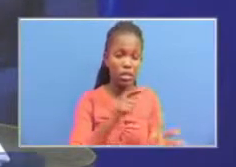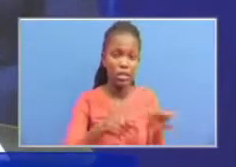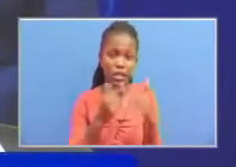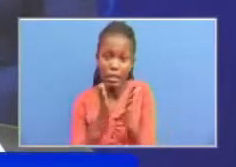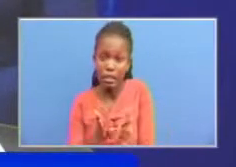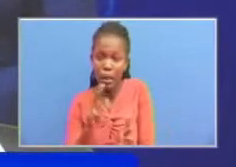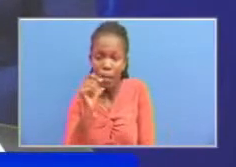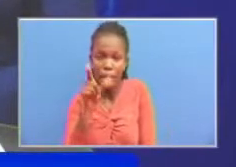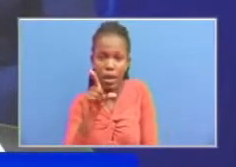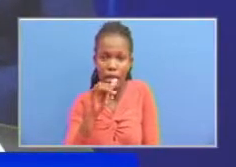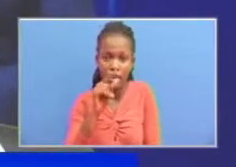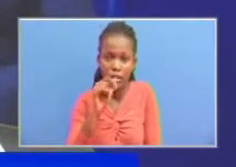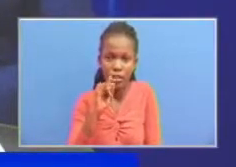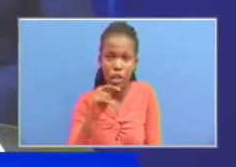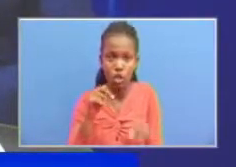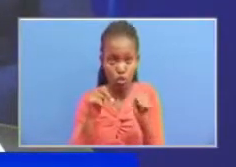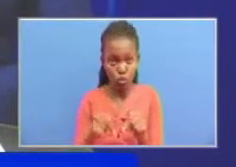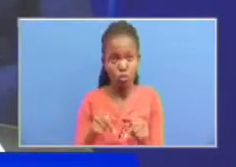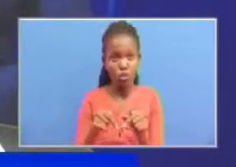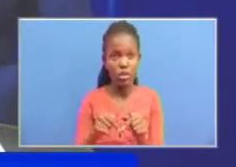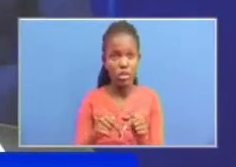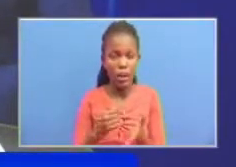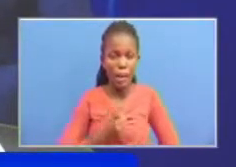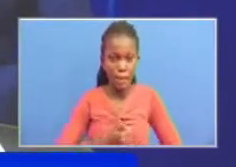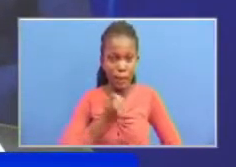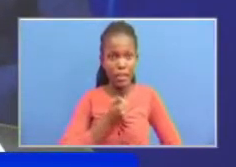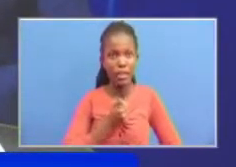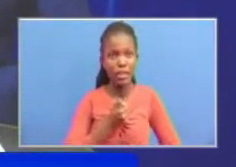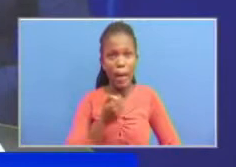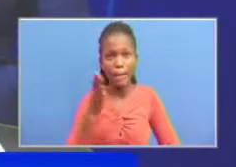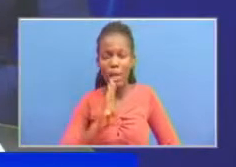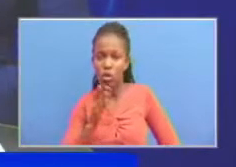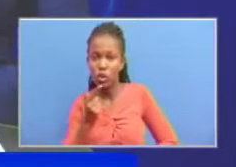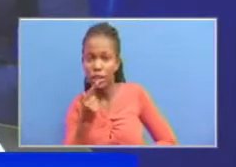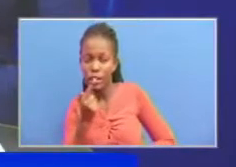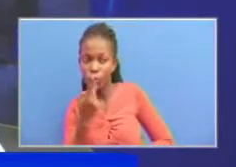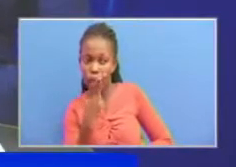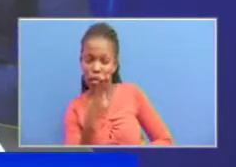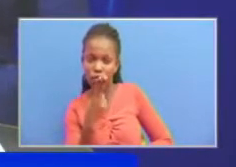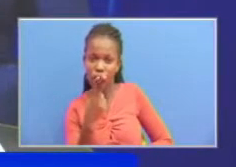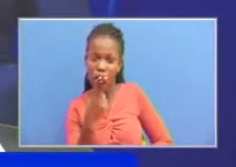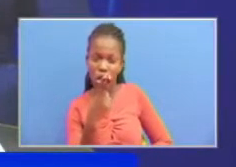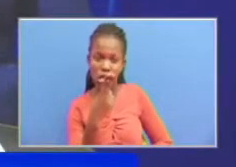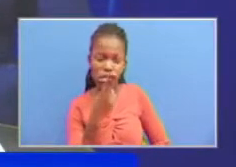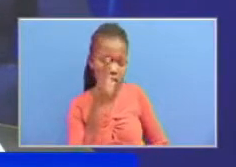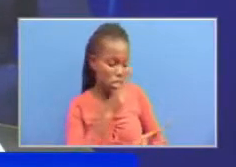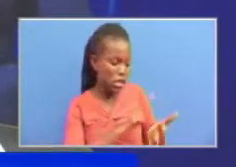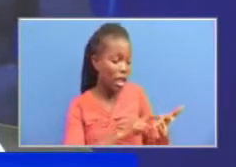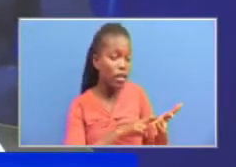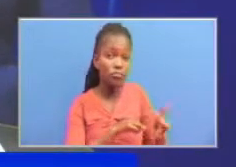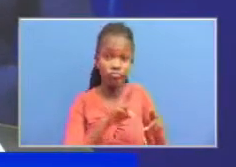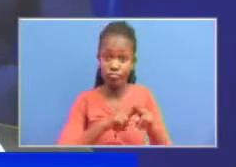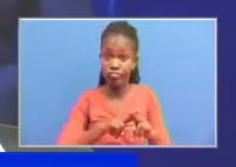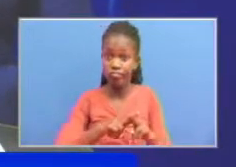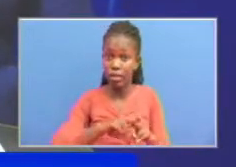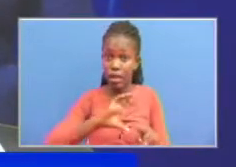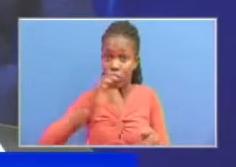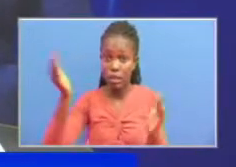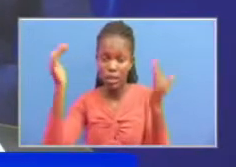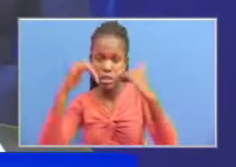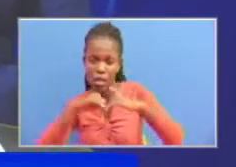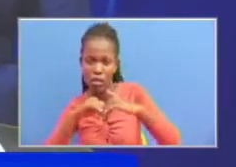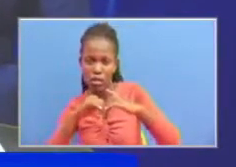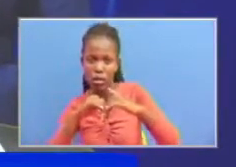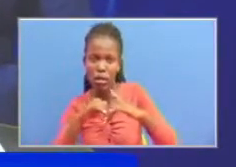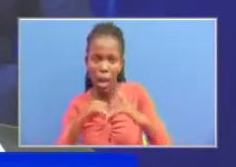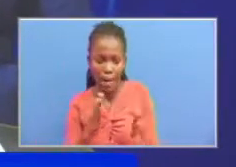Maliti. Tumundi ni wavikia na kusoma budget ya shilingi bilioni 10 na ili dini wa kikalo cha mbunge ya Masaku kati